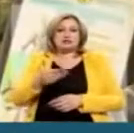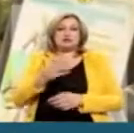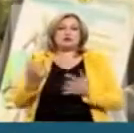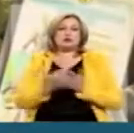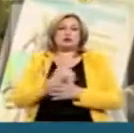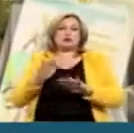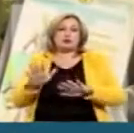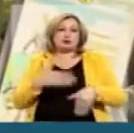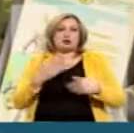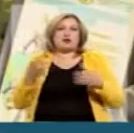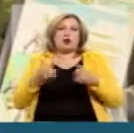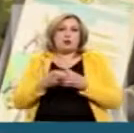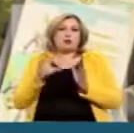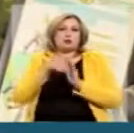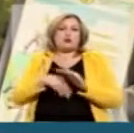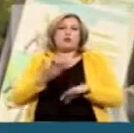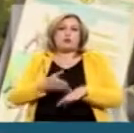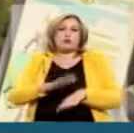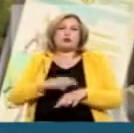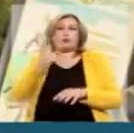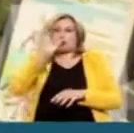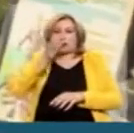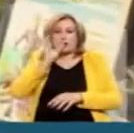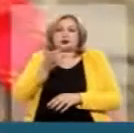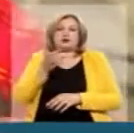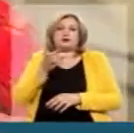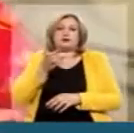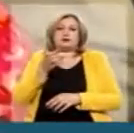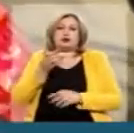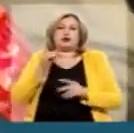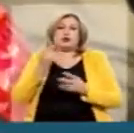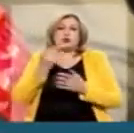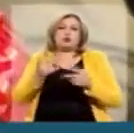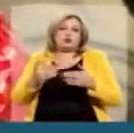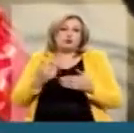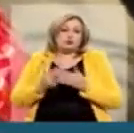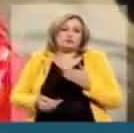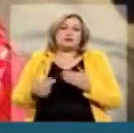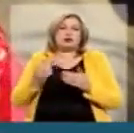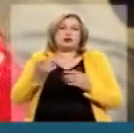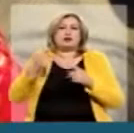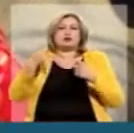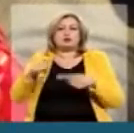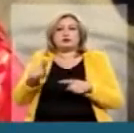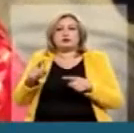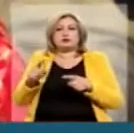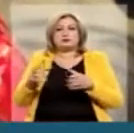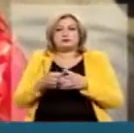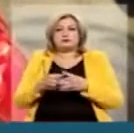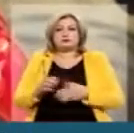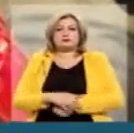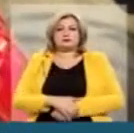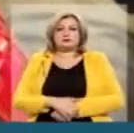Гаип Даниаровтың құрметіне ұйымдастырылды. Әлем чемпионатында дәнді өлкенің даңқын асырған үздік спортшыларға спорт басқармасының